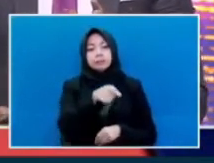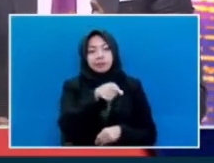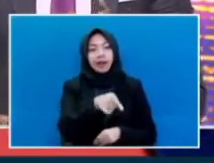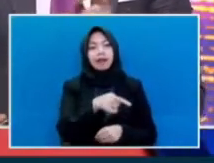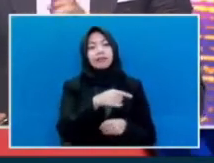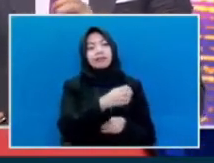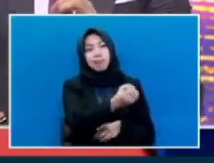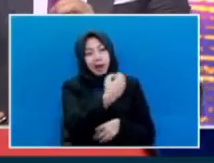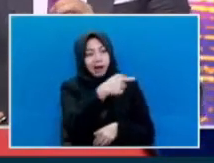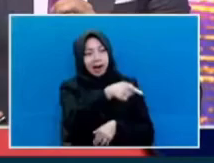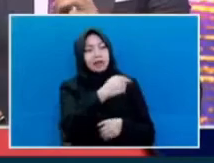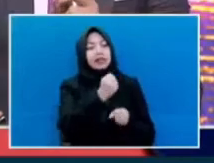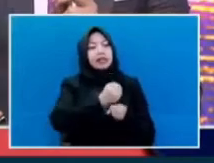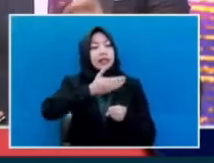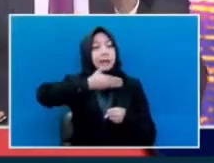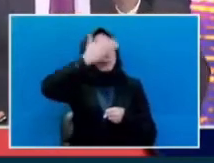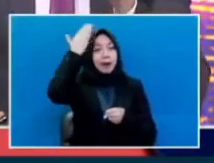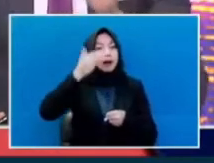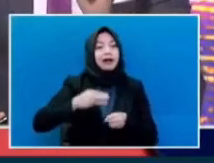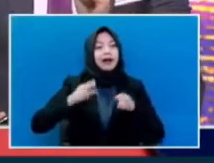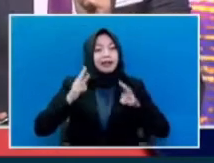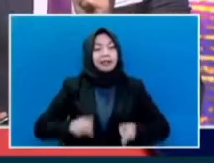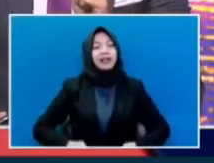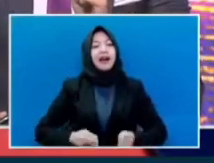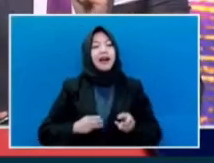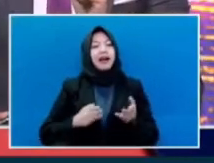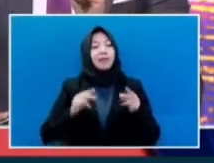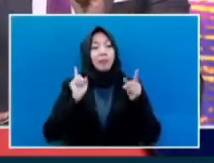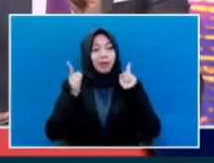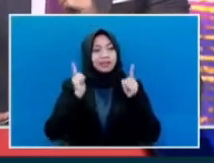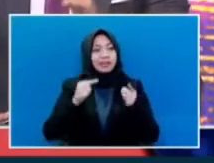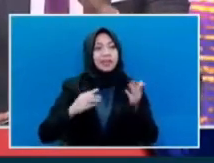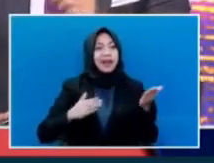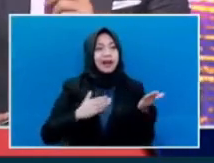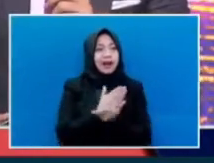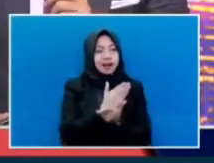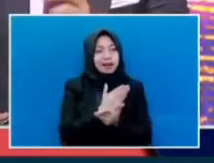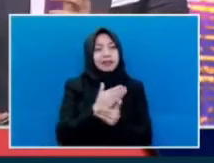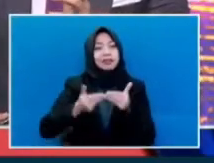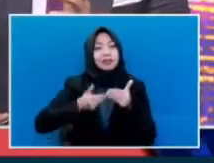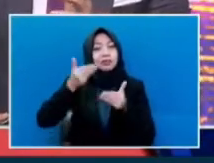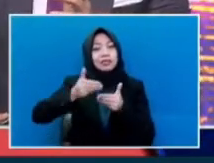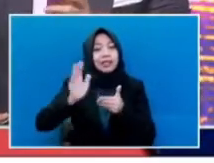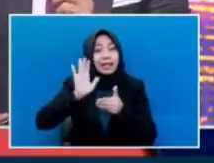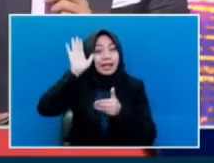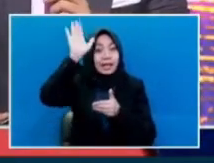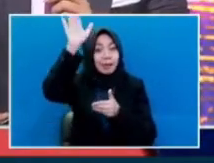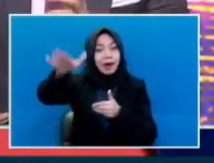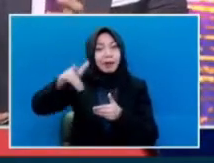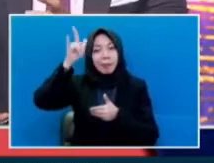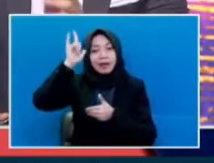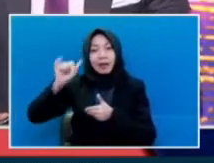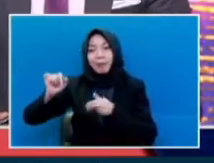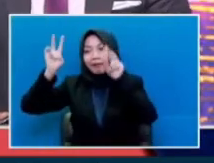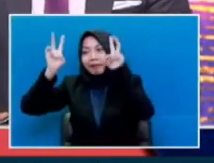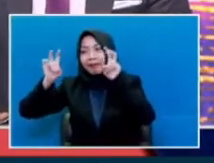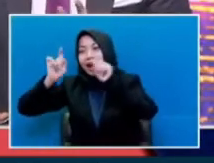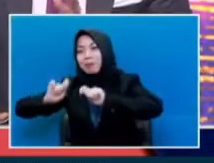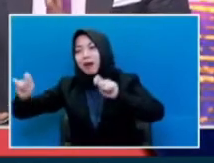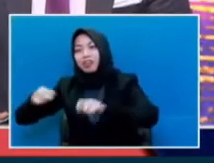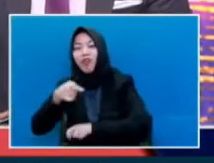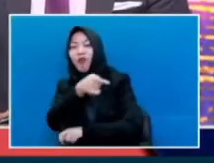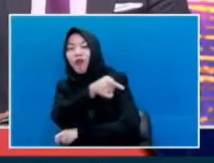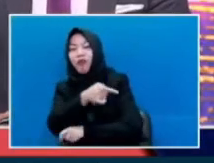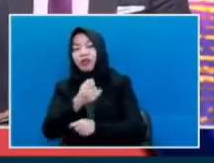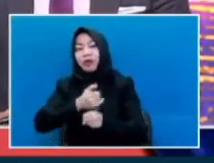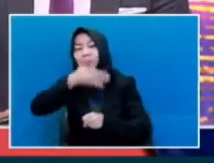apakah bisa dijadikan salah satu amunisi dalam kutip untuk kampanye ke depannya untuk ee PDIP khususnya bagi e